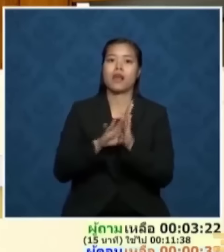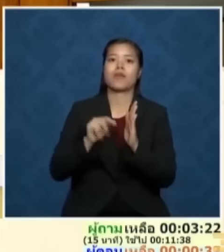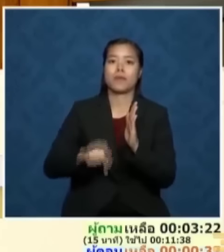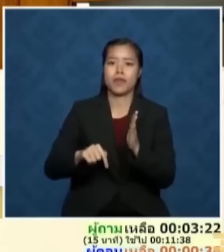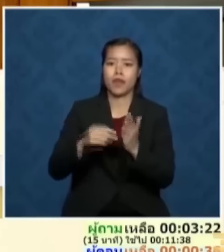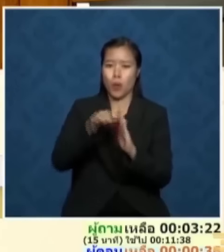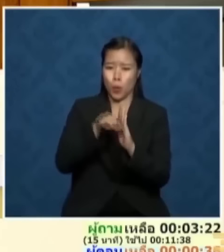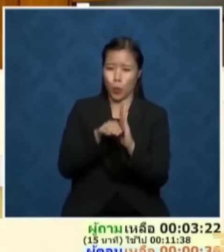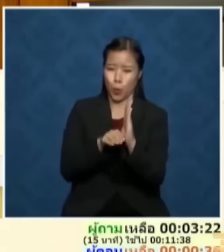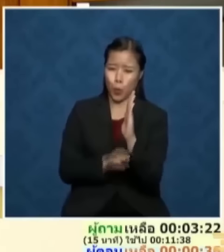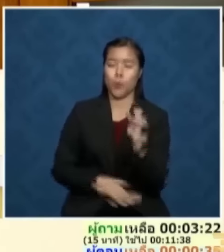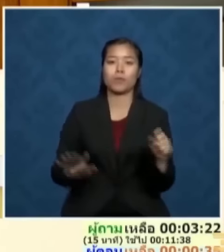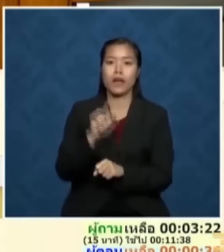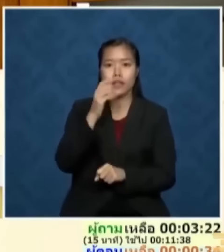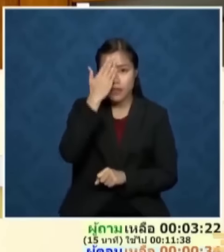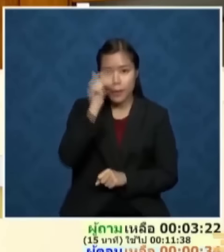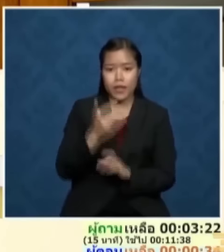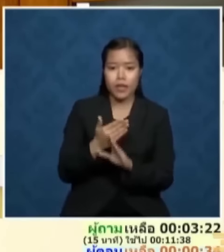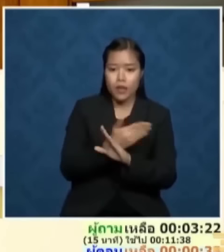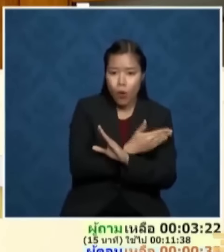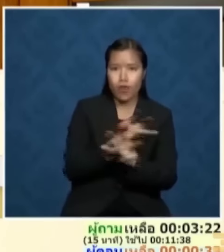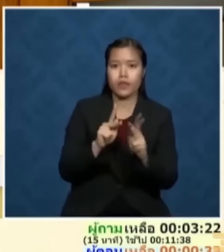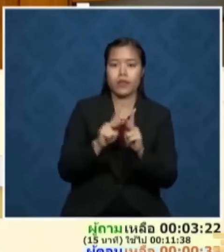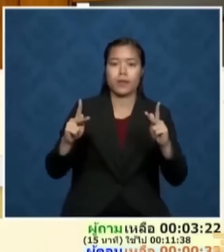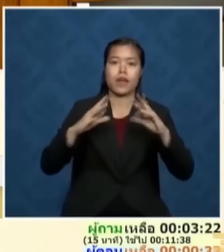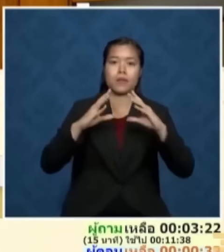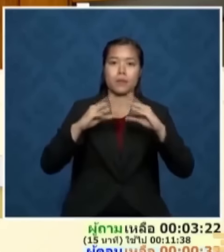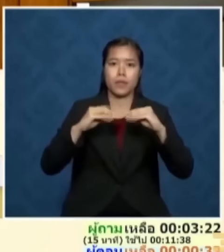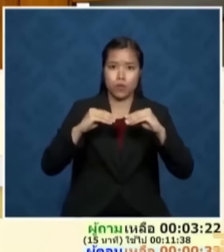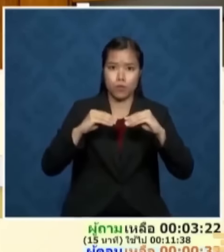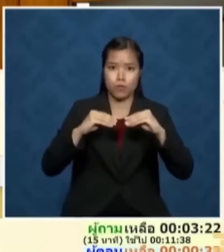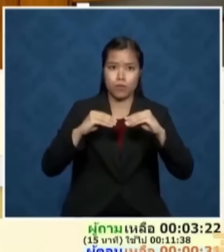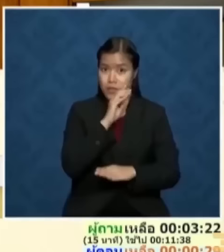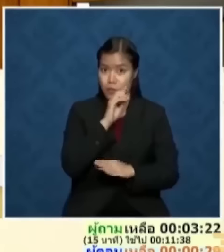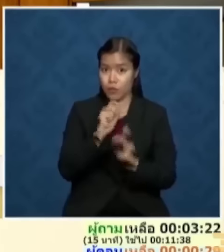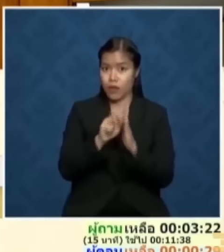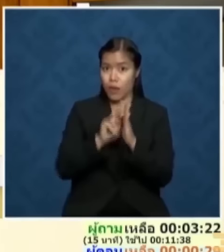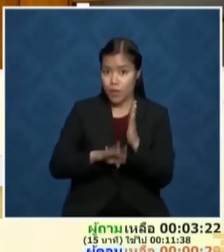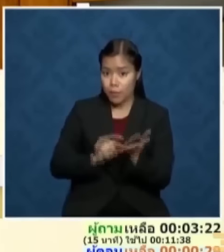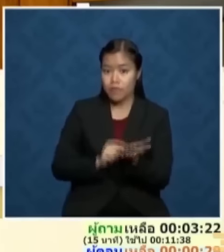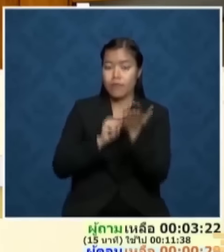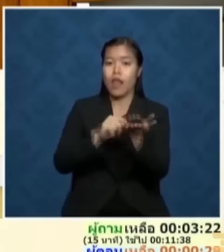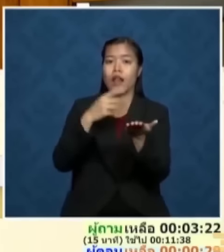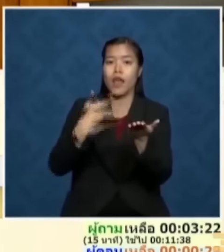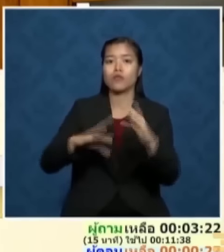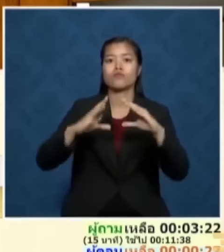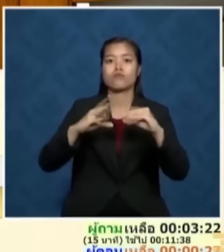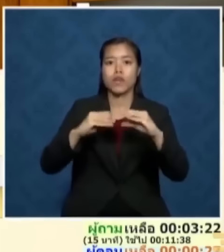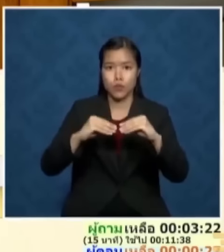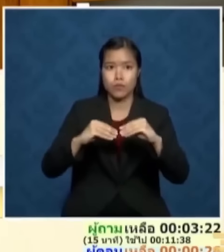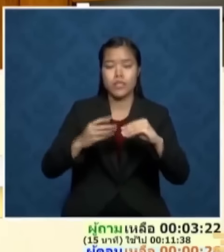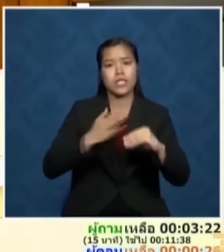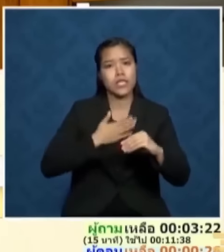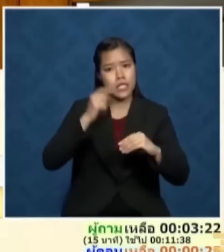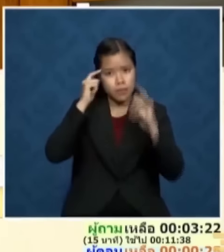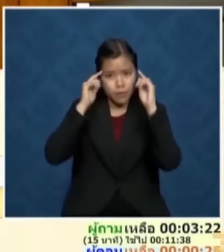เพราะจะต้องมีการประชุมคณะกรรมการราชทัณฑ์ซึ่งผมเป็นประธานก็ต้องมาเข้าประชุมผมก็ตั้งใจว่า